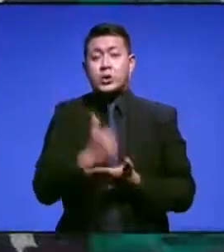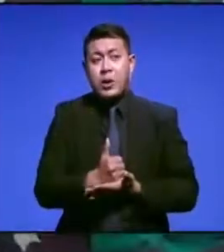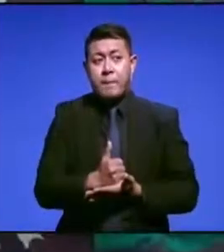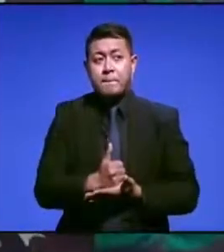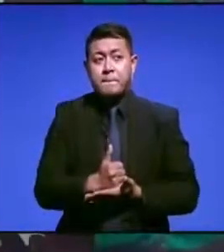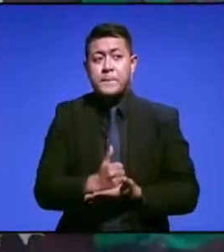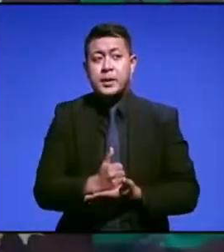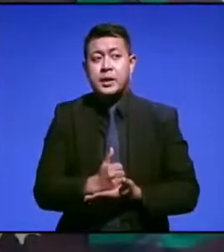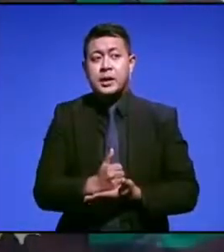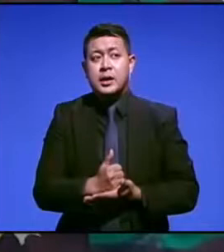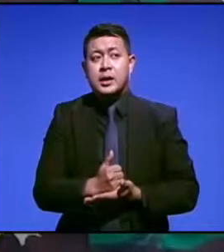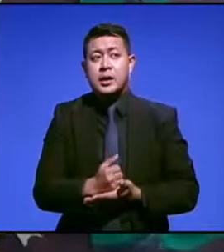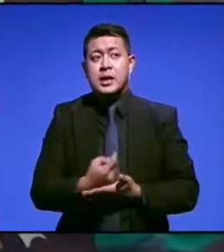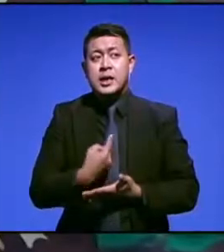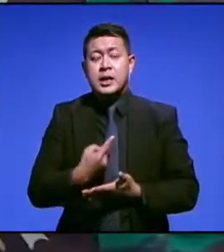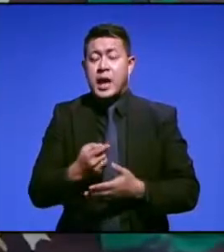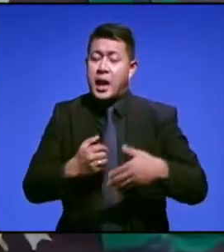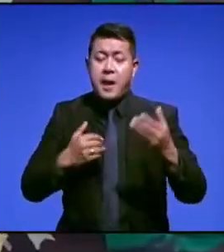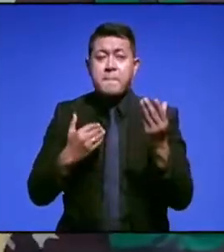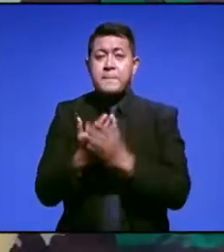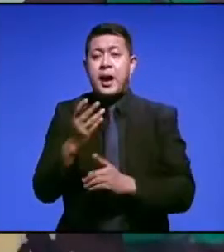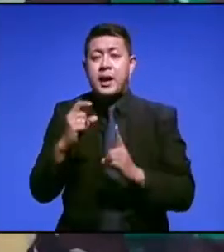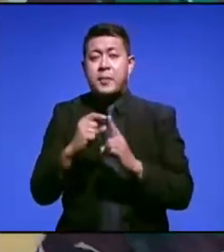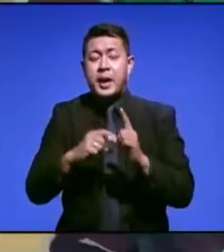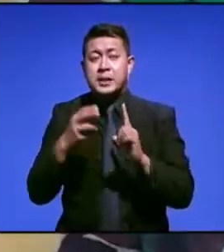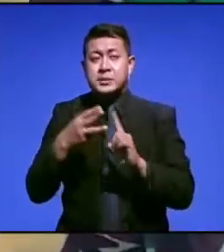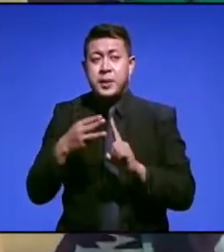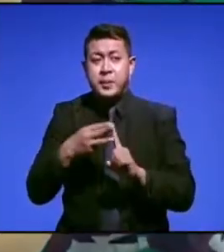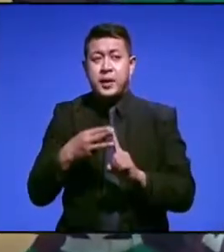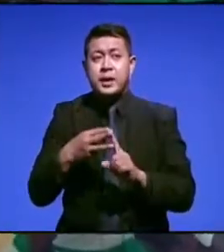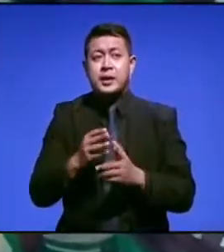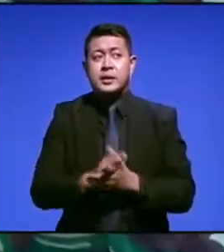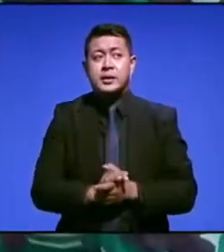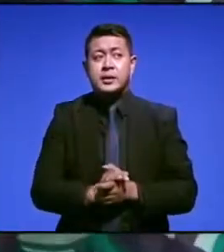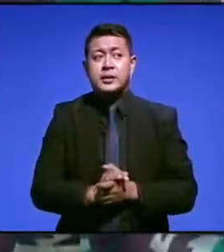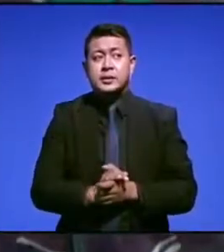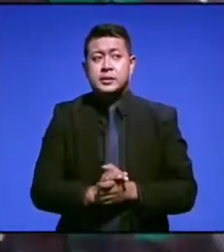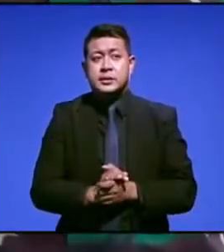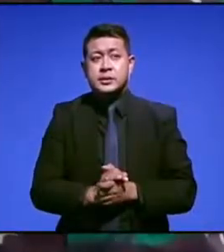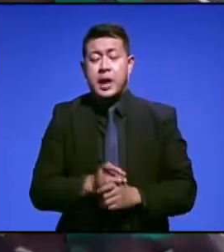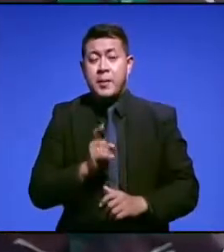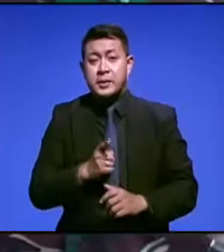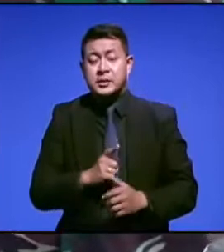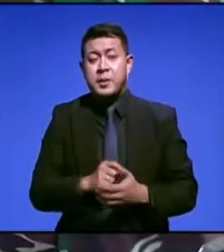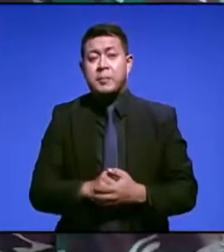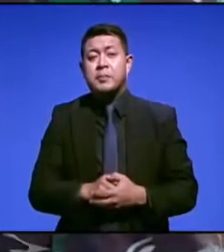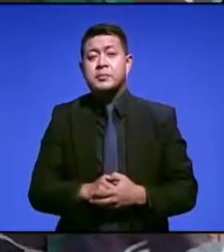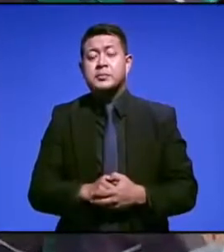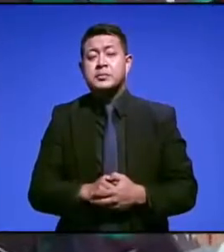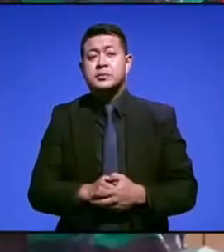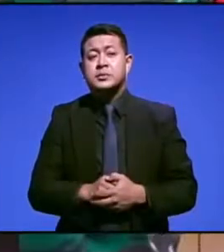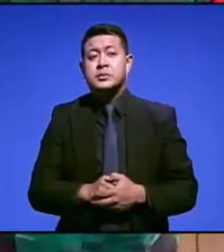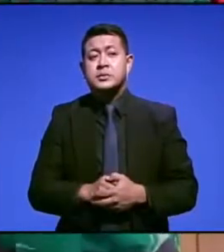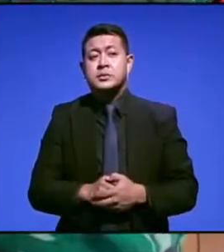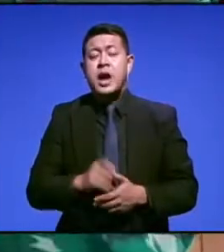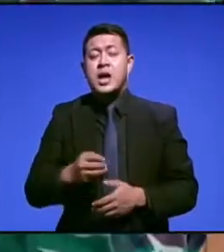itu. Kita ada pelanggaran ya PSBB, ya tetap pelanggaran PSBB karena itu ya